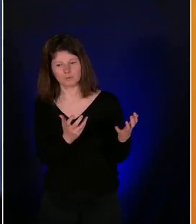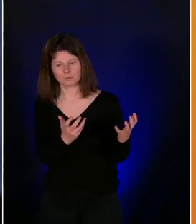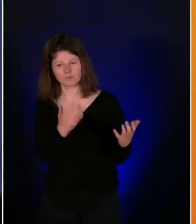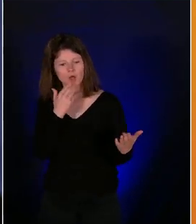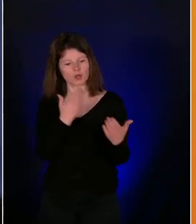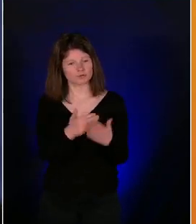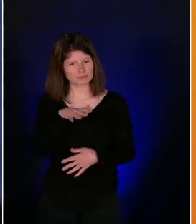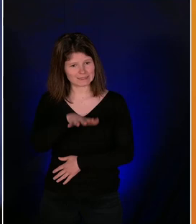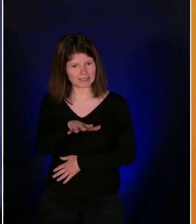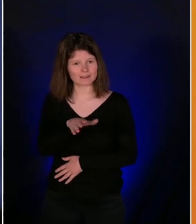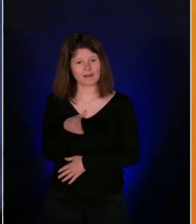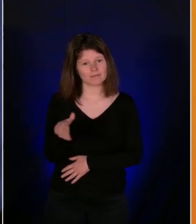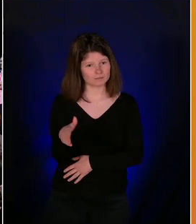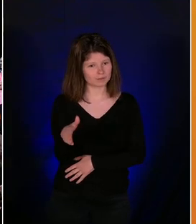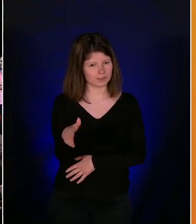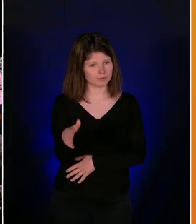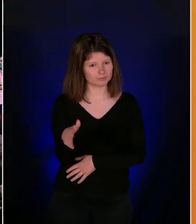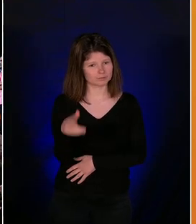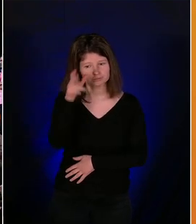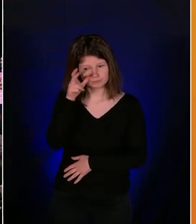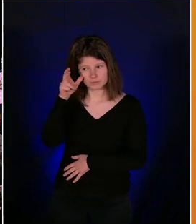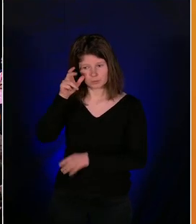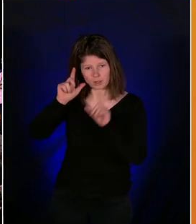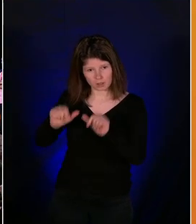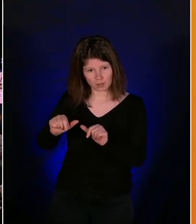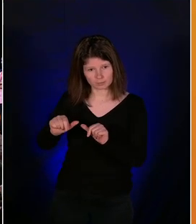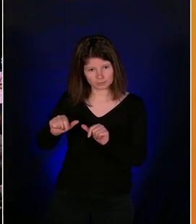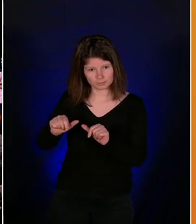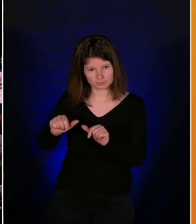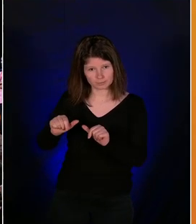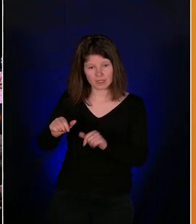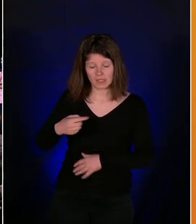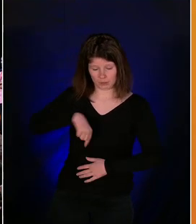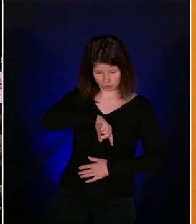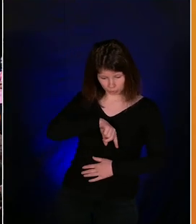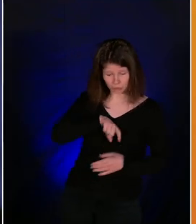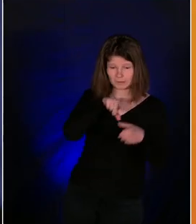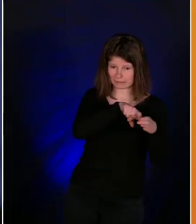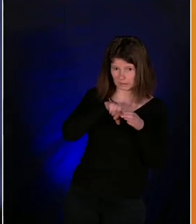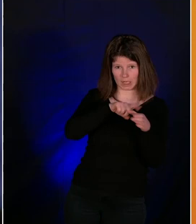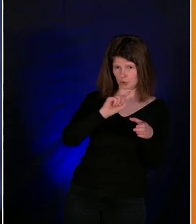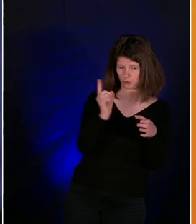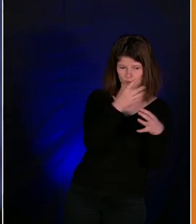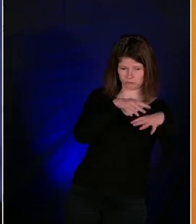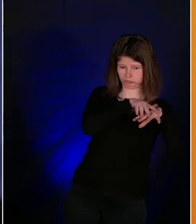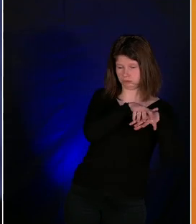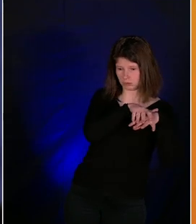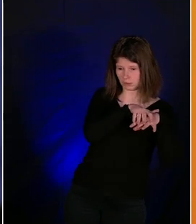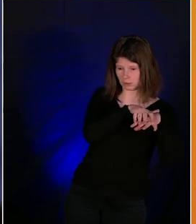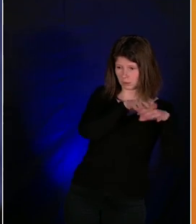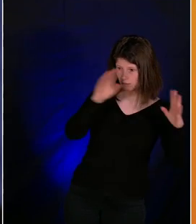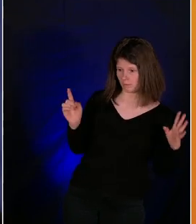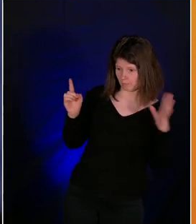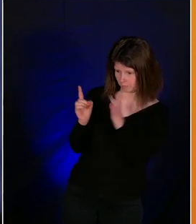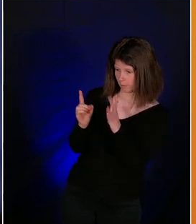avec Elisabeth Borne. Et nous irons, toute l'intersyndicale, unie, pour exiger le retrait de cette